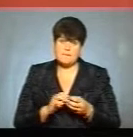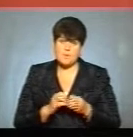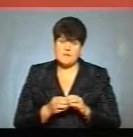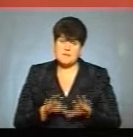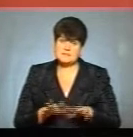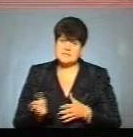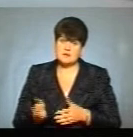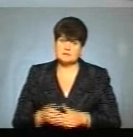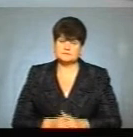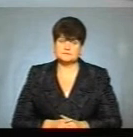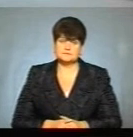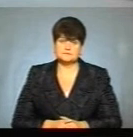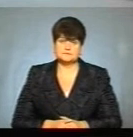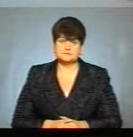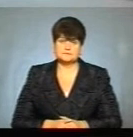місцях?